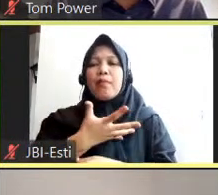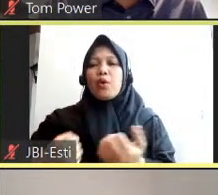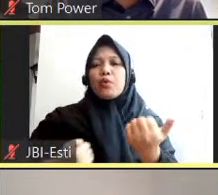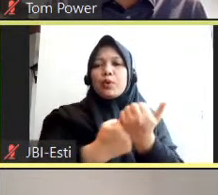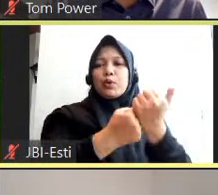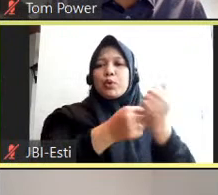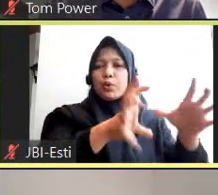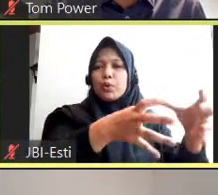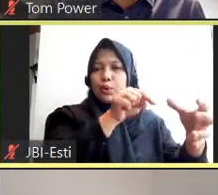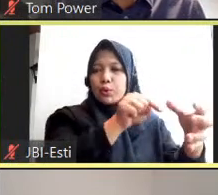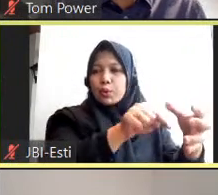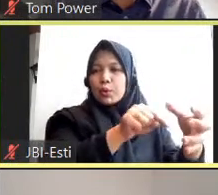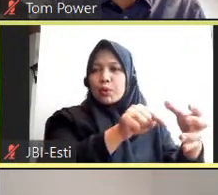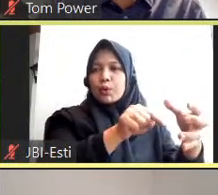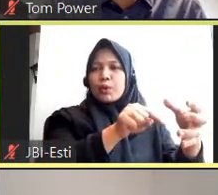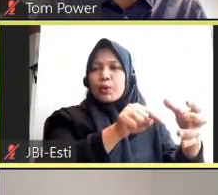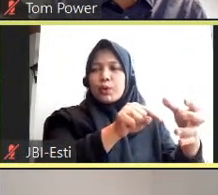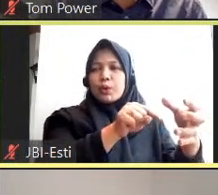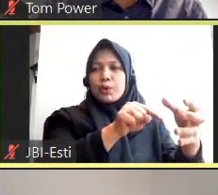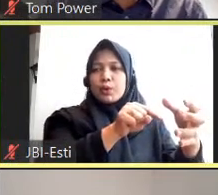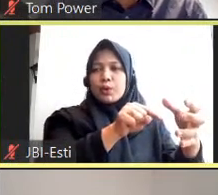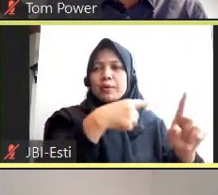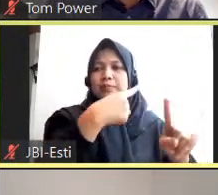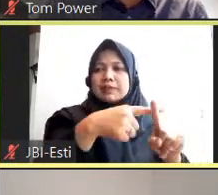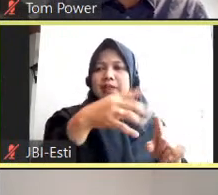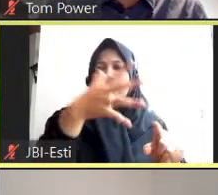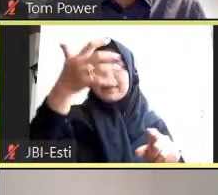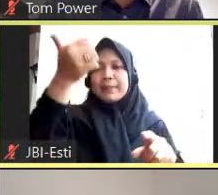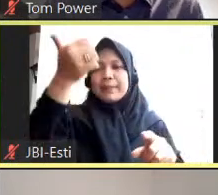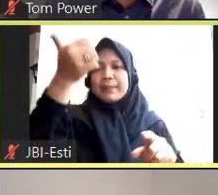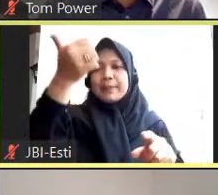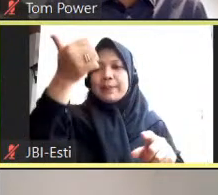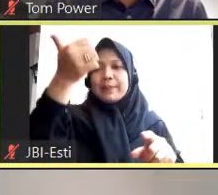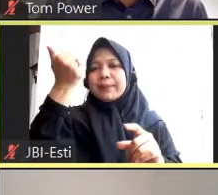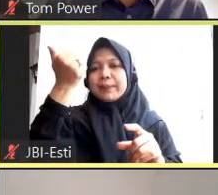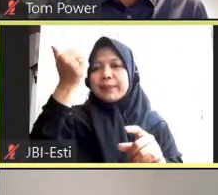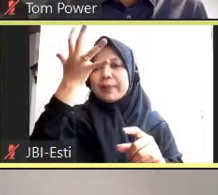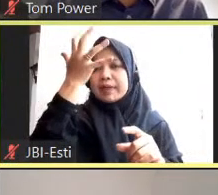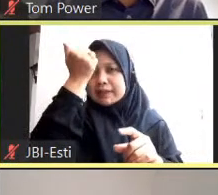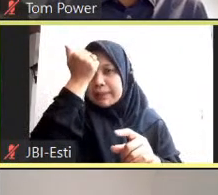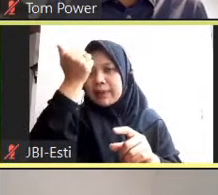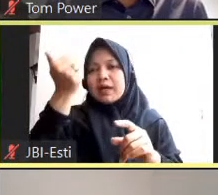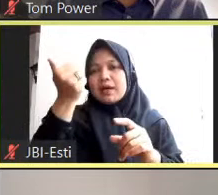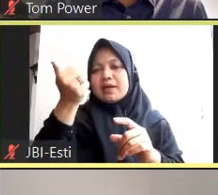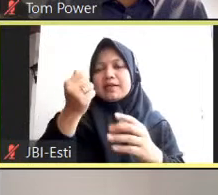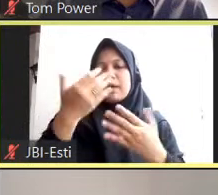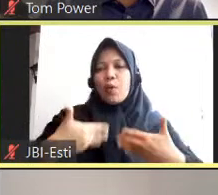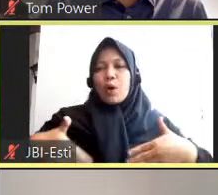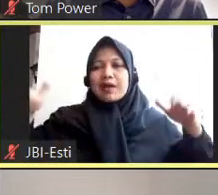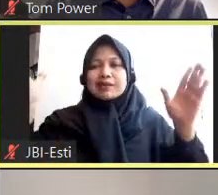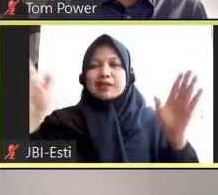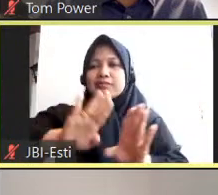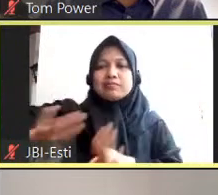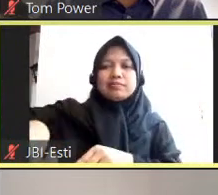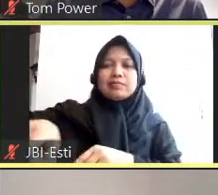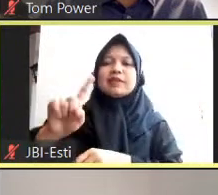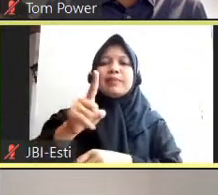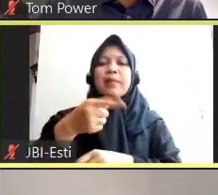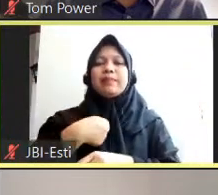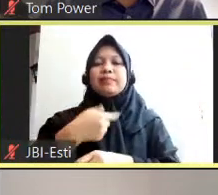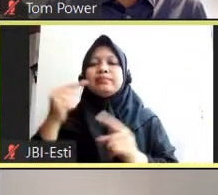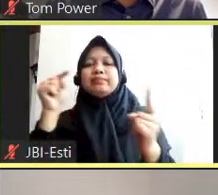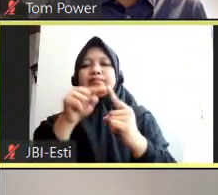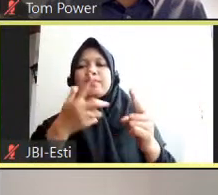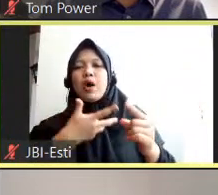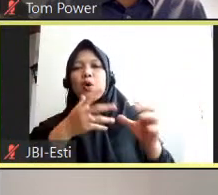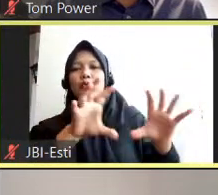prinsip-prinsip demokrasi itu kemudian dikesampingkan ya, demi alasan dukungan terhadap pihak yang dia dukung. Nah,